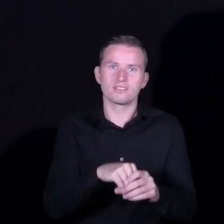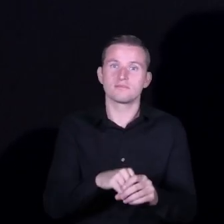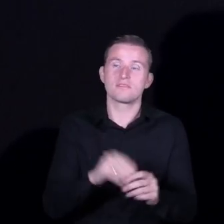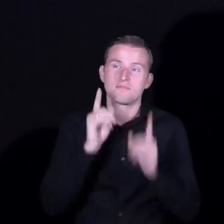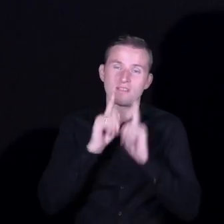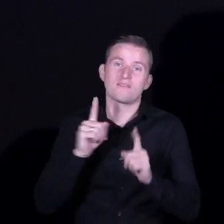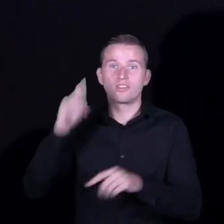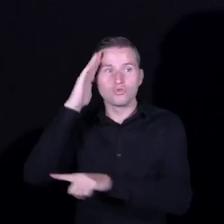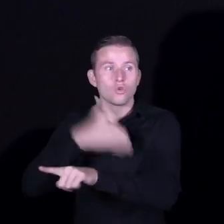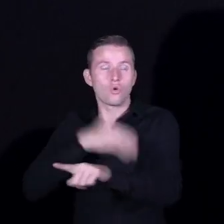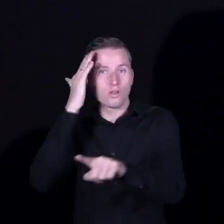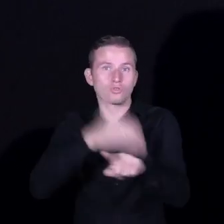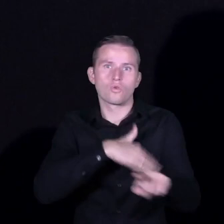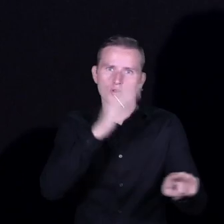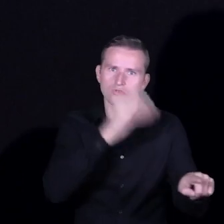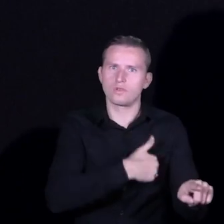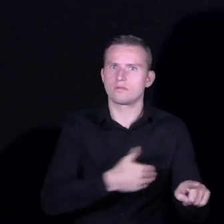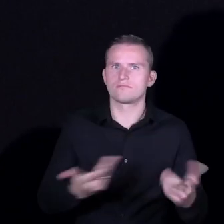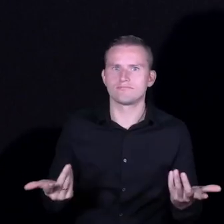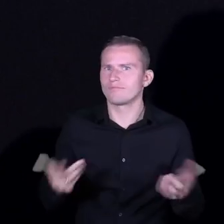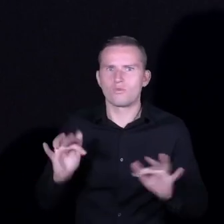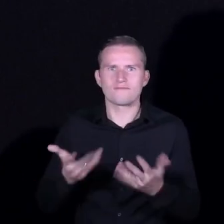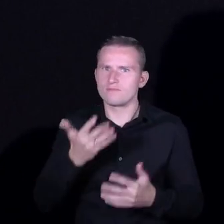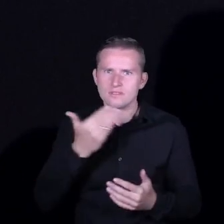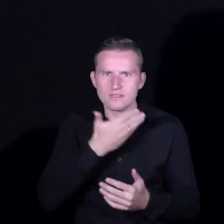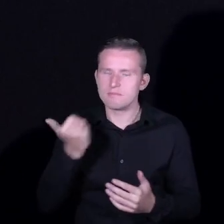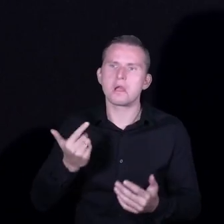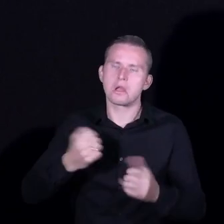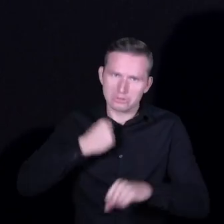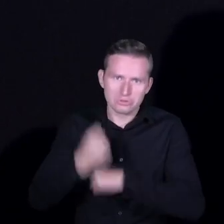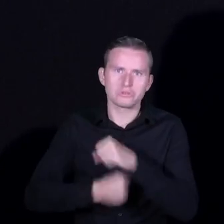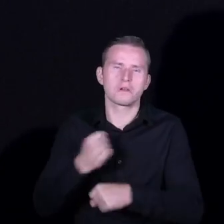w nim uczestniczących, ale tym bardziej jest to dla nas